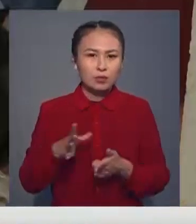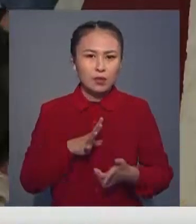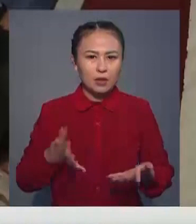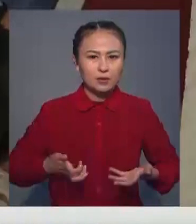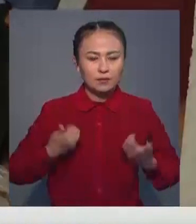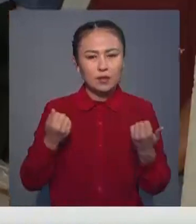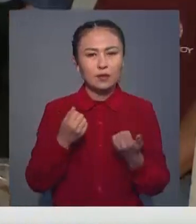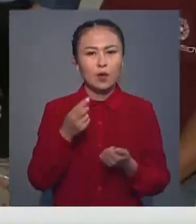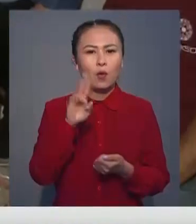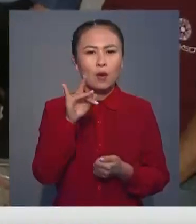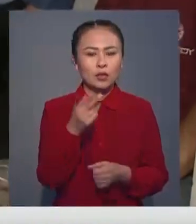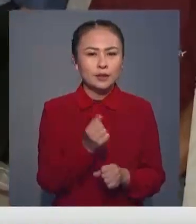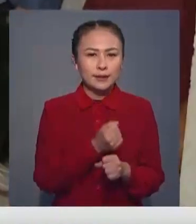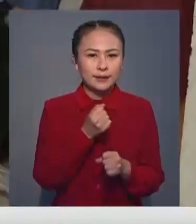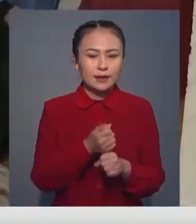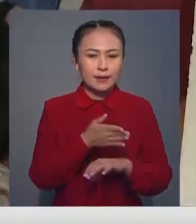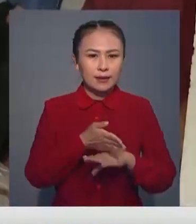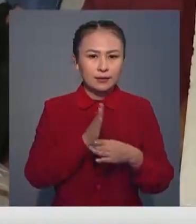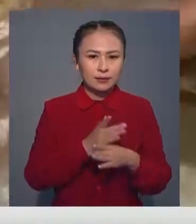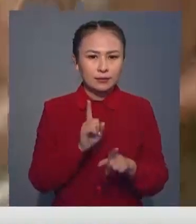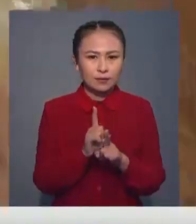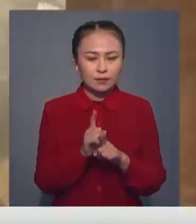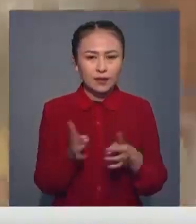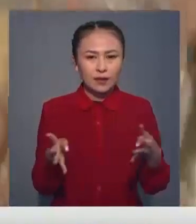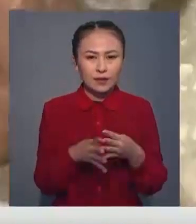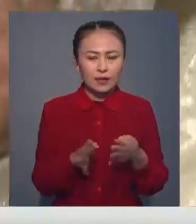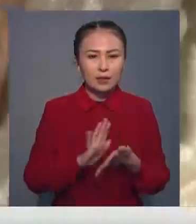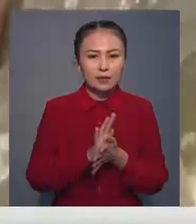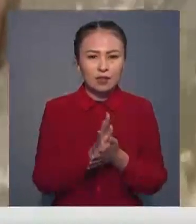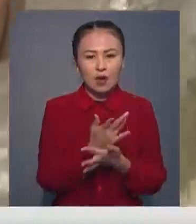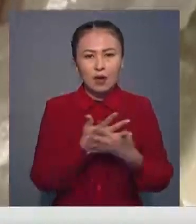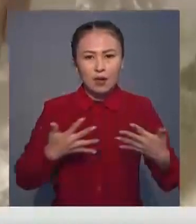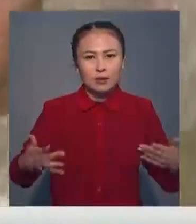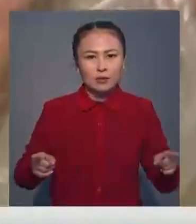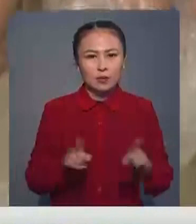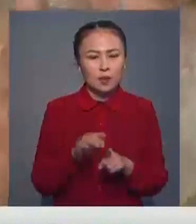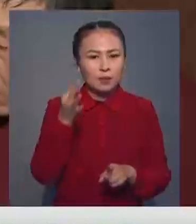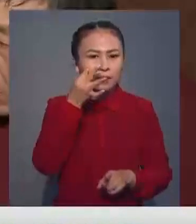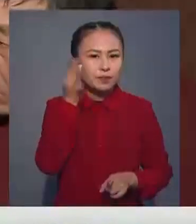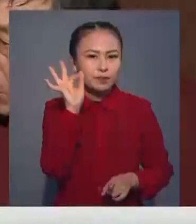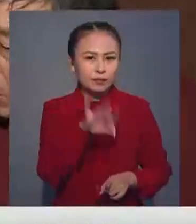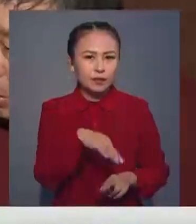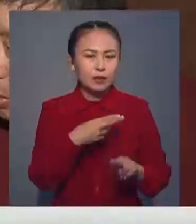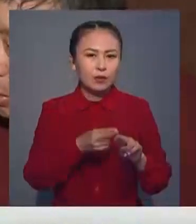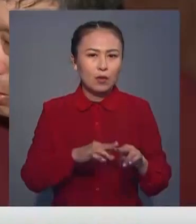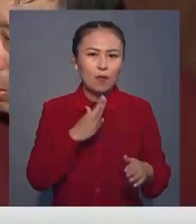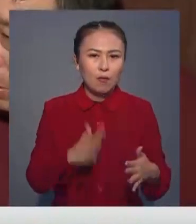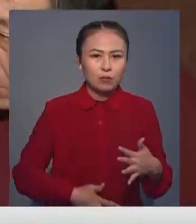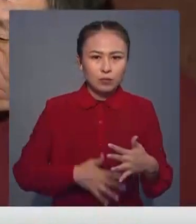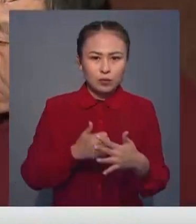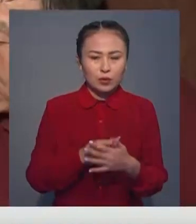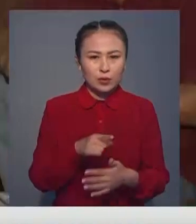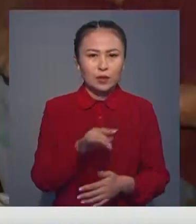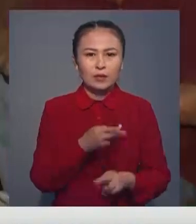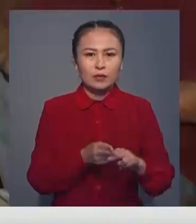қалды. Құмаршықтан пісірілген нан тары талқанынан әзірленген нан секілді өте дәмді болып келеді. Тойымды әрі құнарлы.